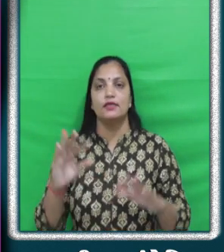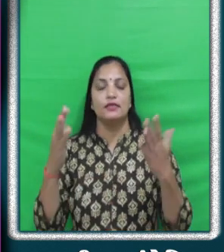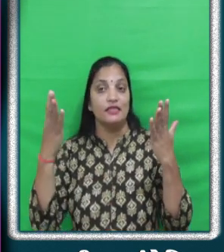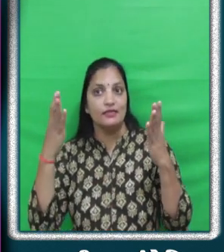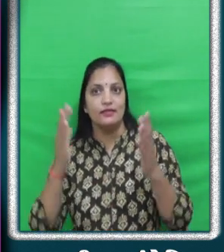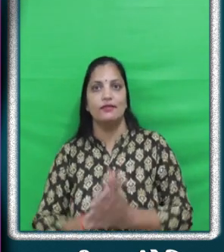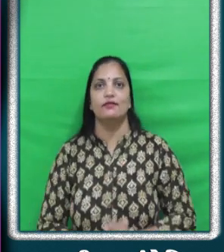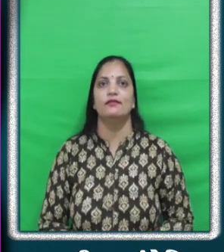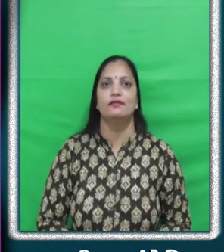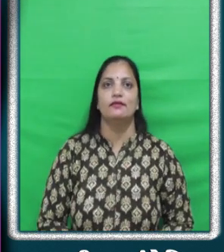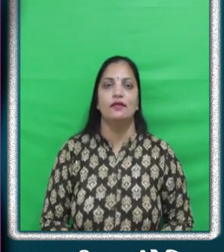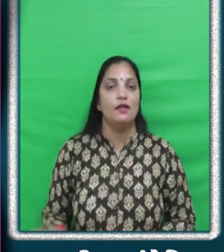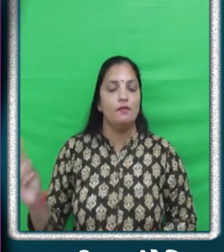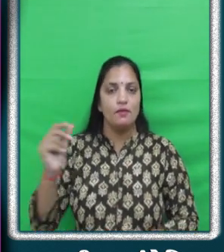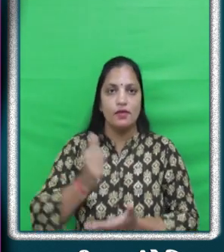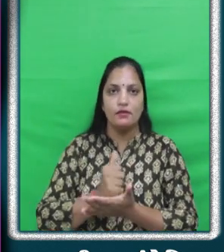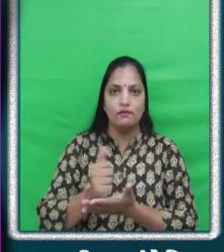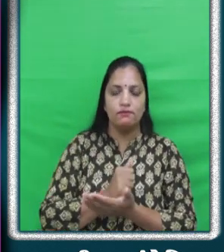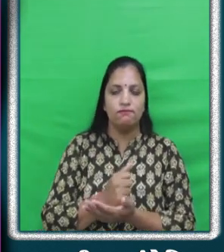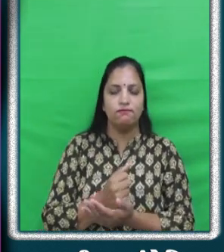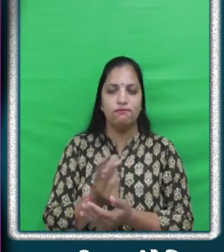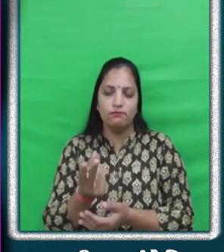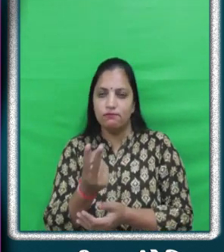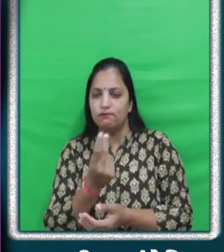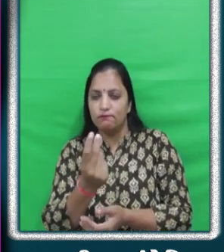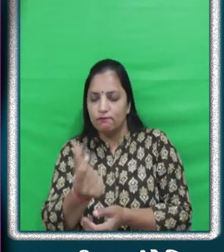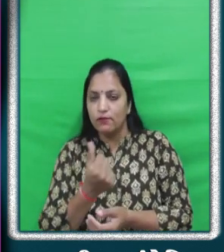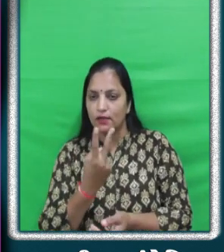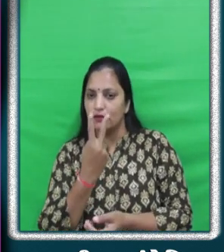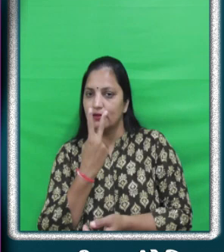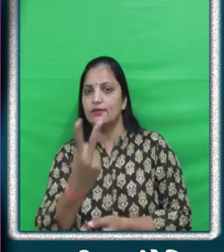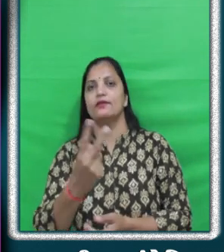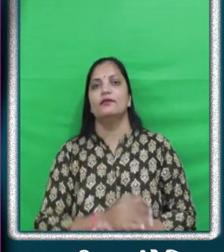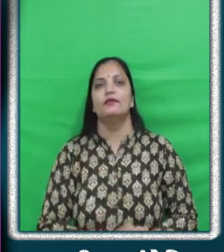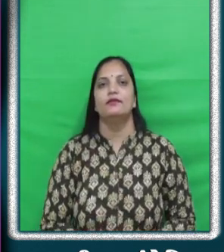સરસ, વેરી ગુડ. તો આપણે પુનરાવર્તન પર એક નજર કરી લઈશું.